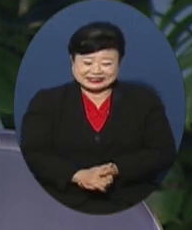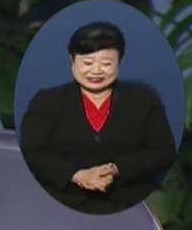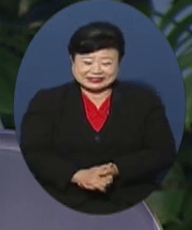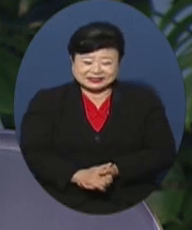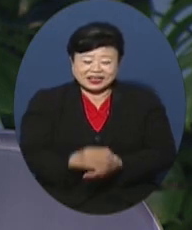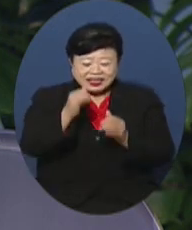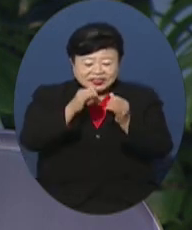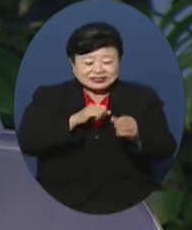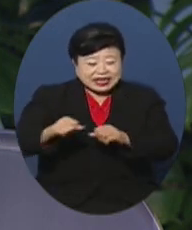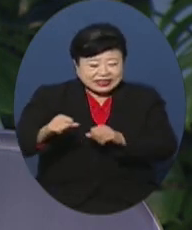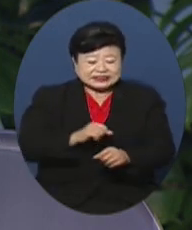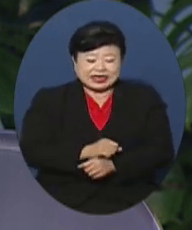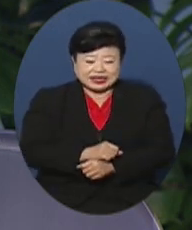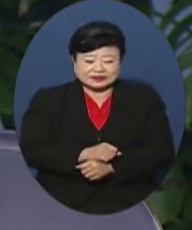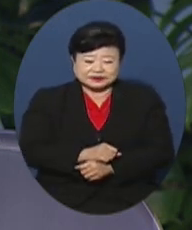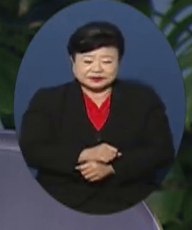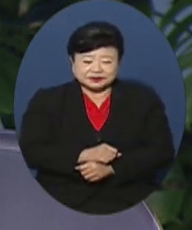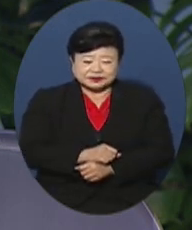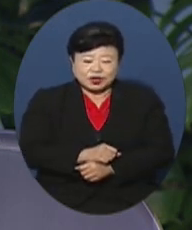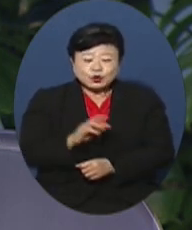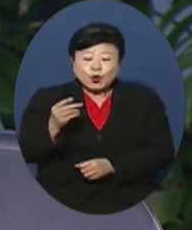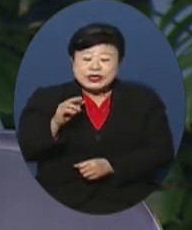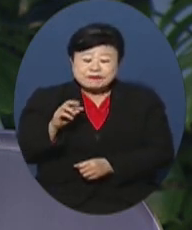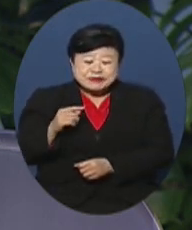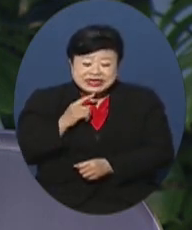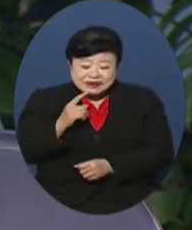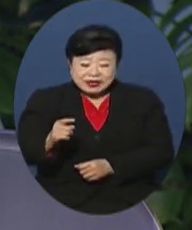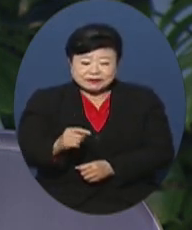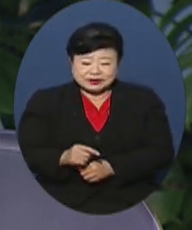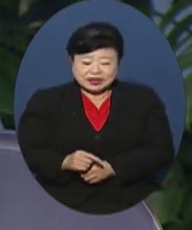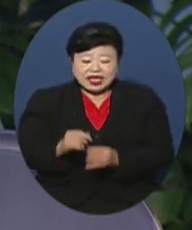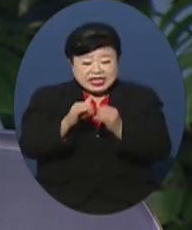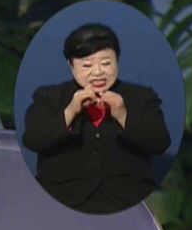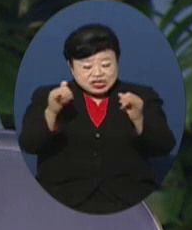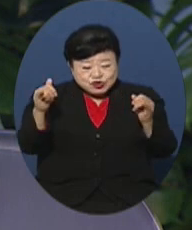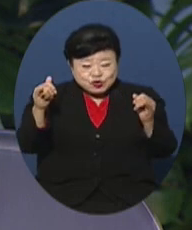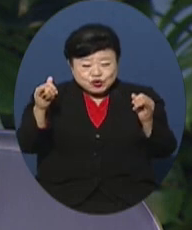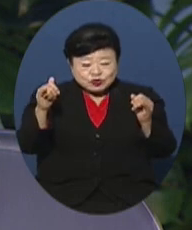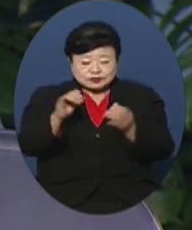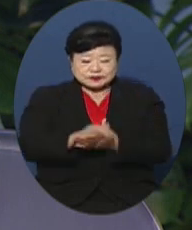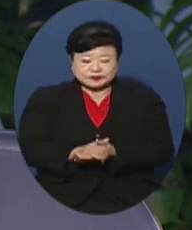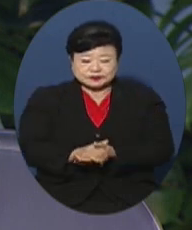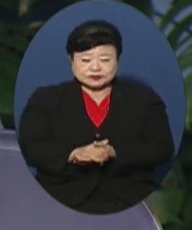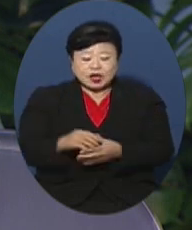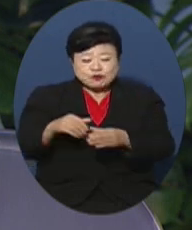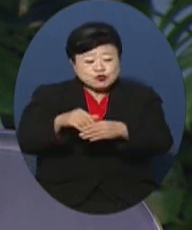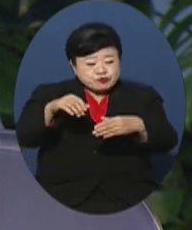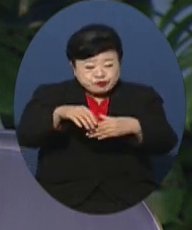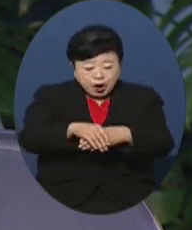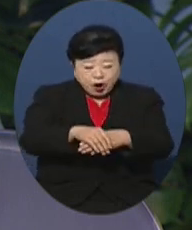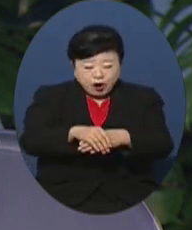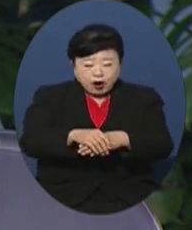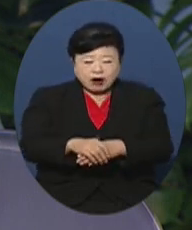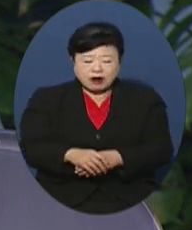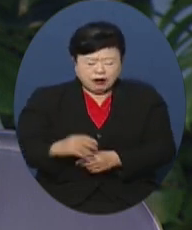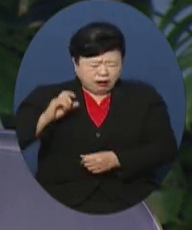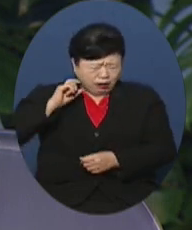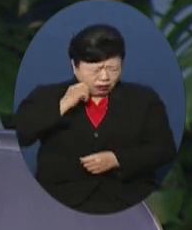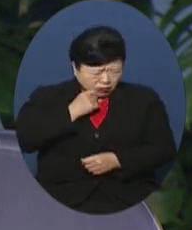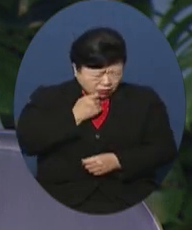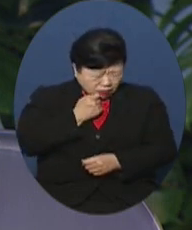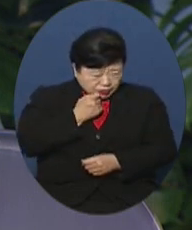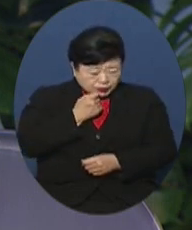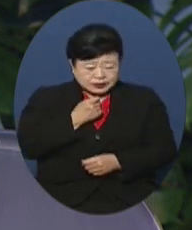역사학자 아이놀드 토인비는 인류 문명은 역경의